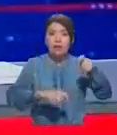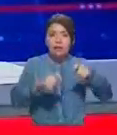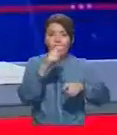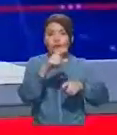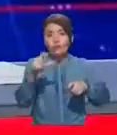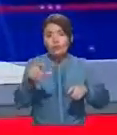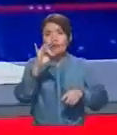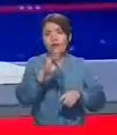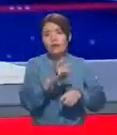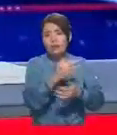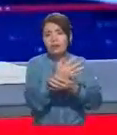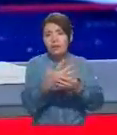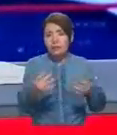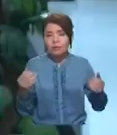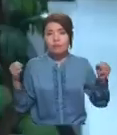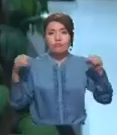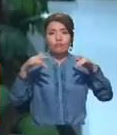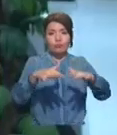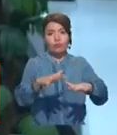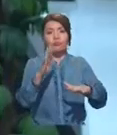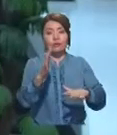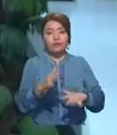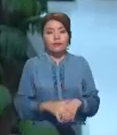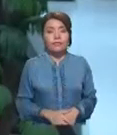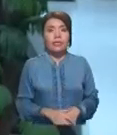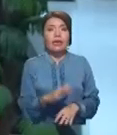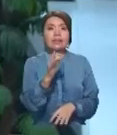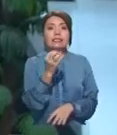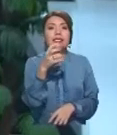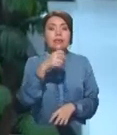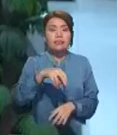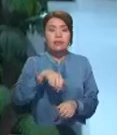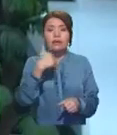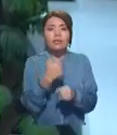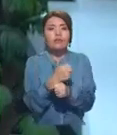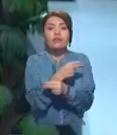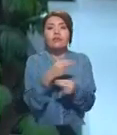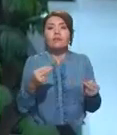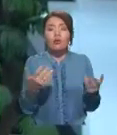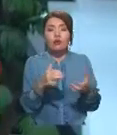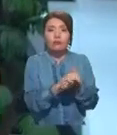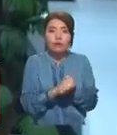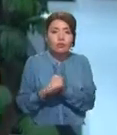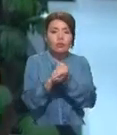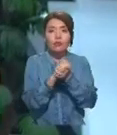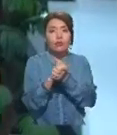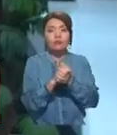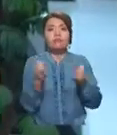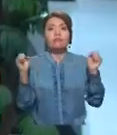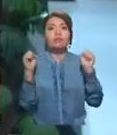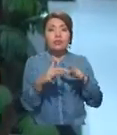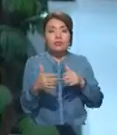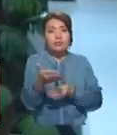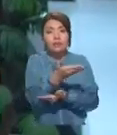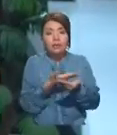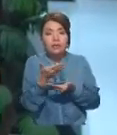дәстүрлі діндер өкілдері келеді деп күтілуде. Съезде көтерілетін негізгі мәселе келісім және бейбітшілікті орнату мәселелері. Сонымен